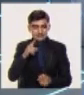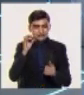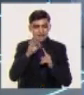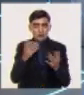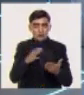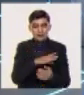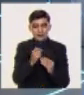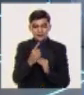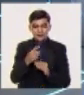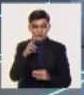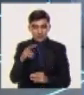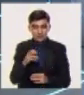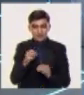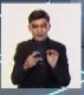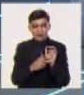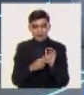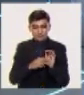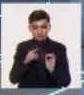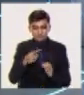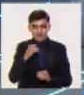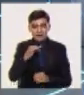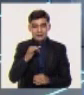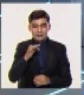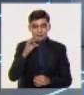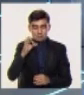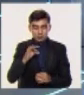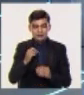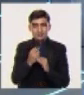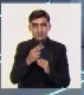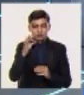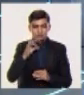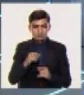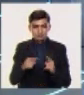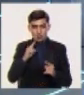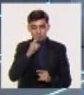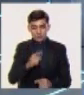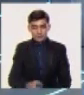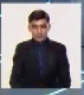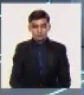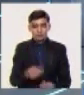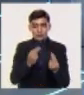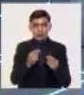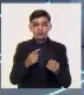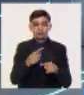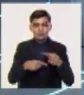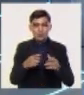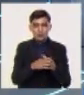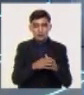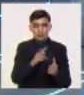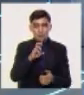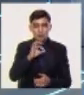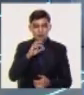за акцию $11.08. Прогноз плюс 12%. Следующий игрок – компания Box.